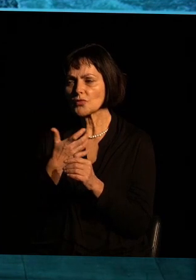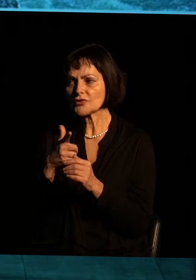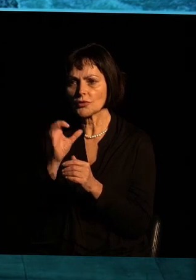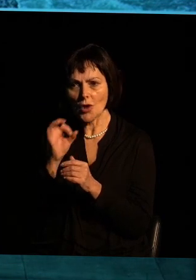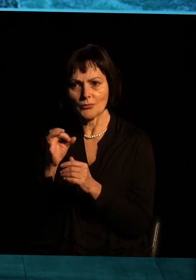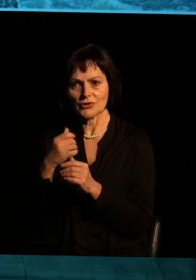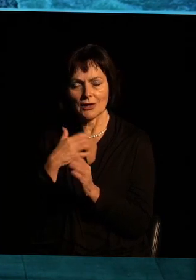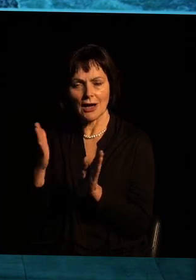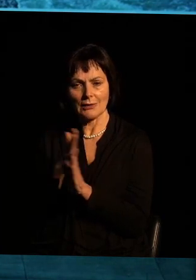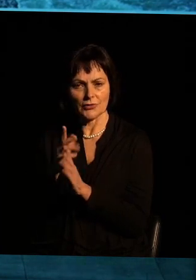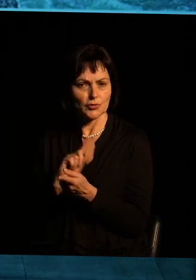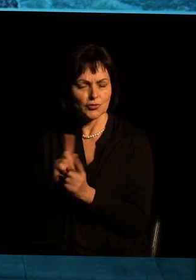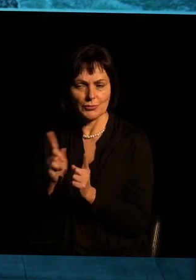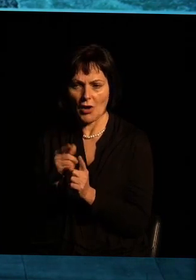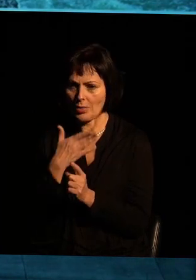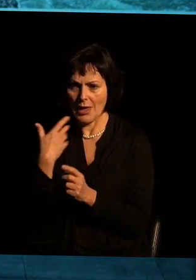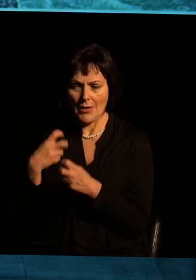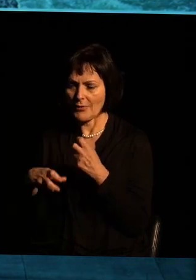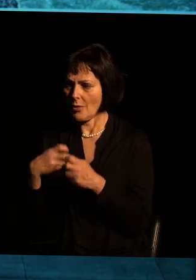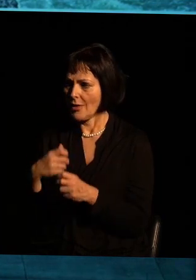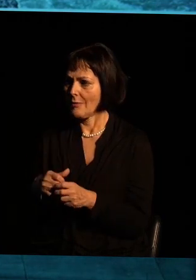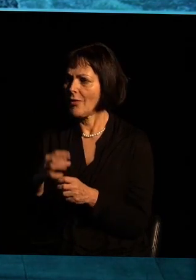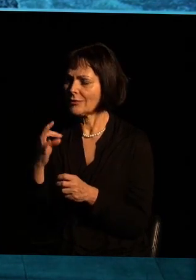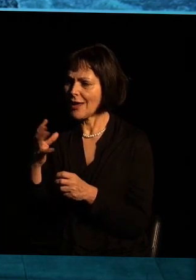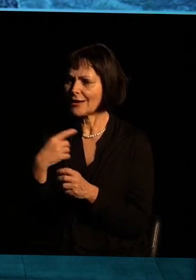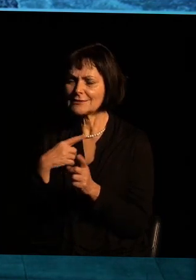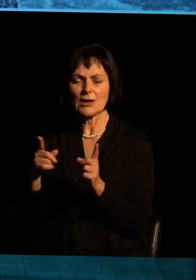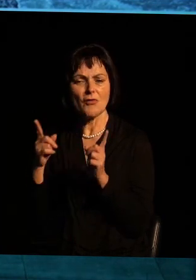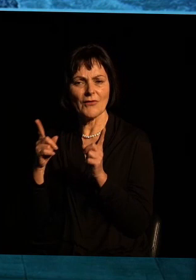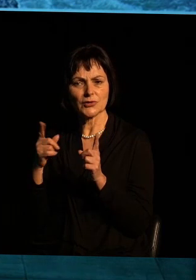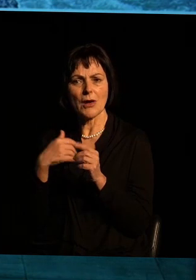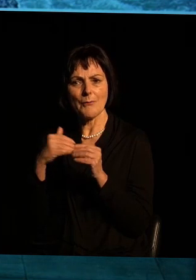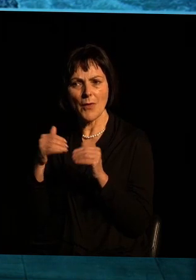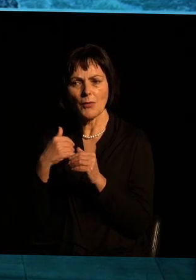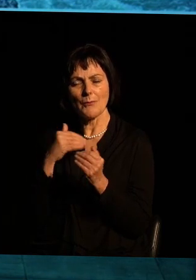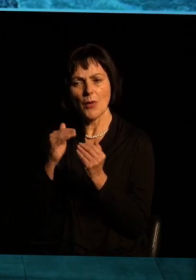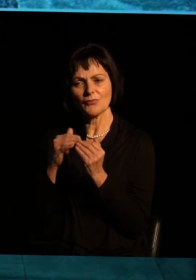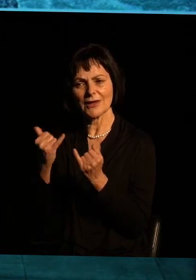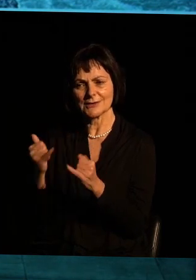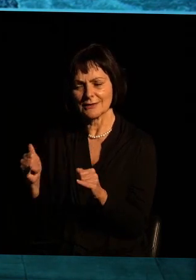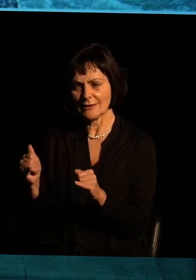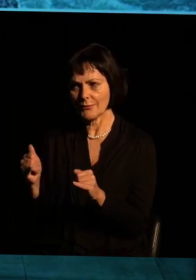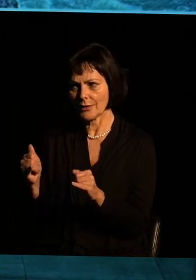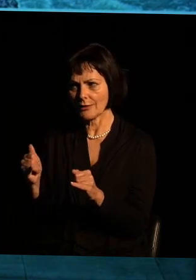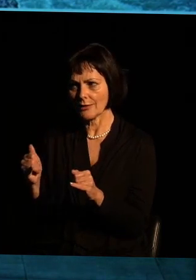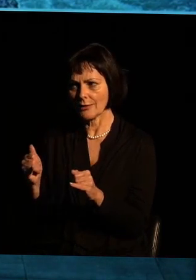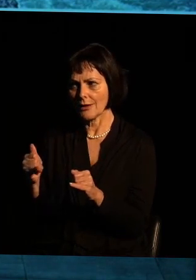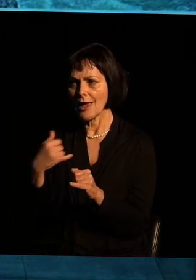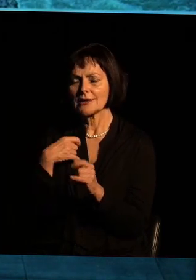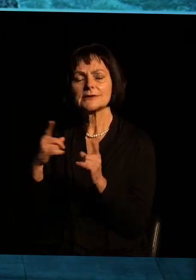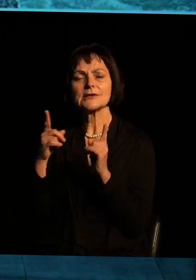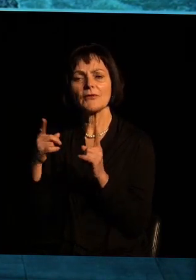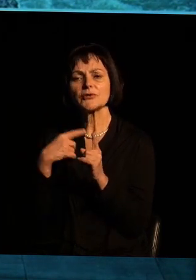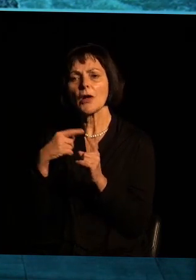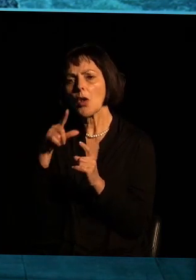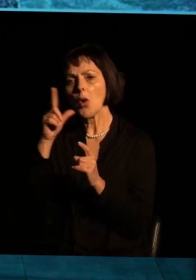że dobrze się aklimatyzujesz, że nie masz problemu z tym. No tak, zauważyłem, no mogłem się porównywać z innymi, bo zauważyłem, jak